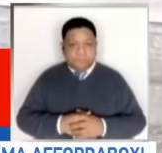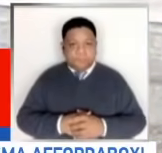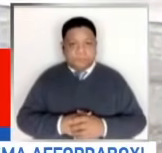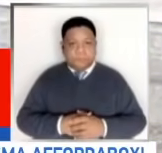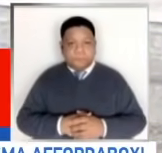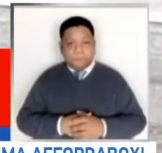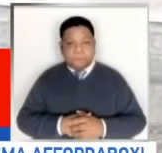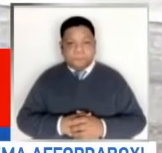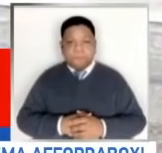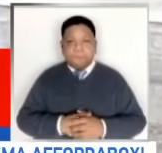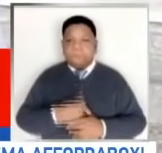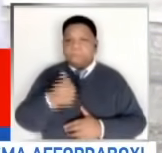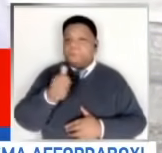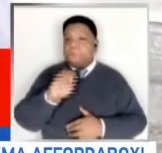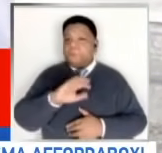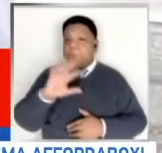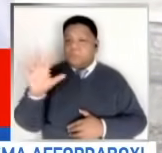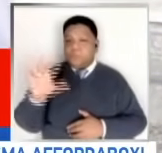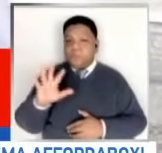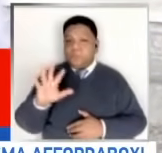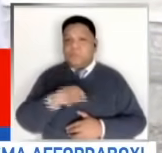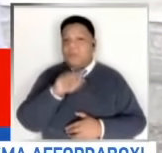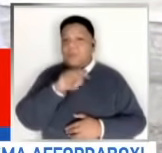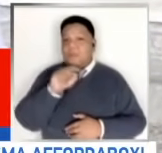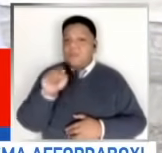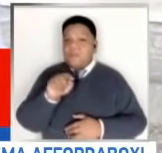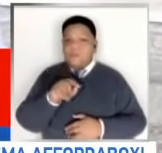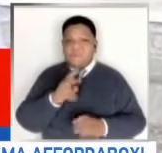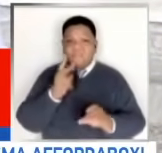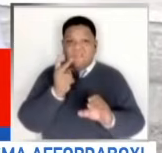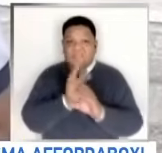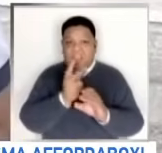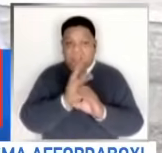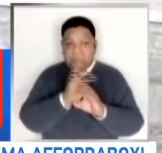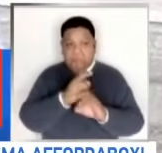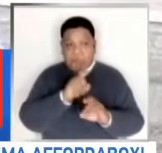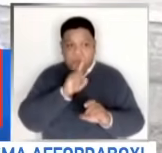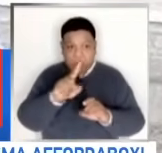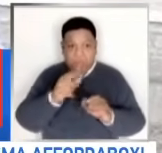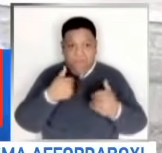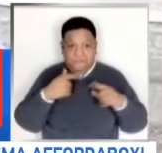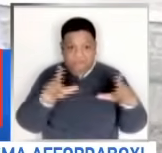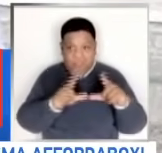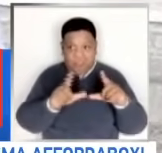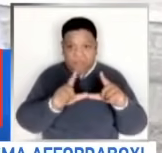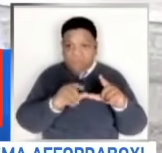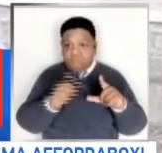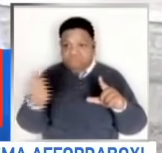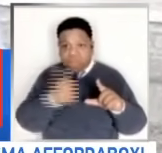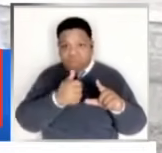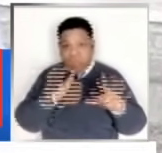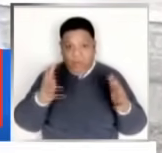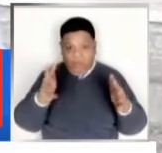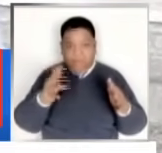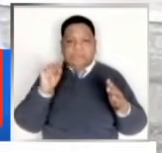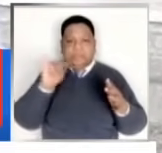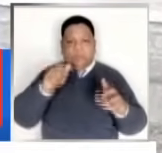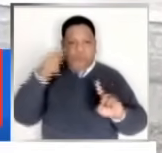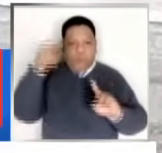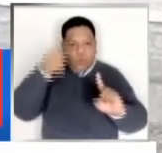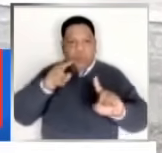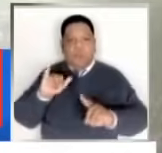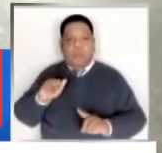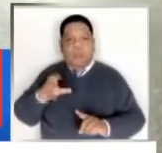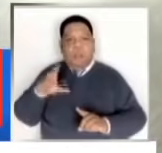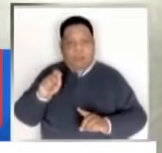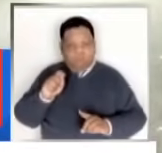Maris, good morning! Mga colorum na mga sasakyan na tumatawid sa boundary ng Metro Manila at Rizal ang naging target ng IACT sa kanilang operasyon ngayong